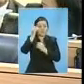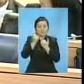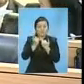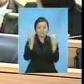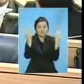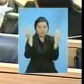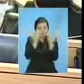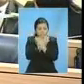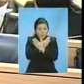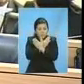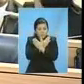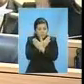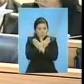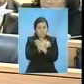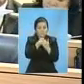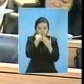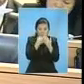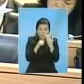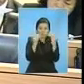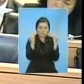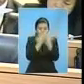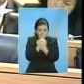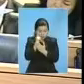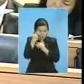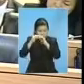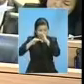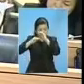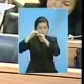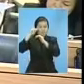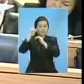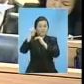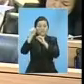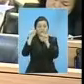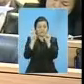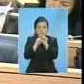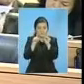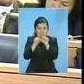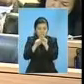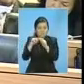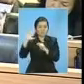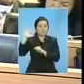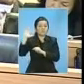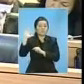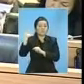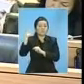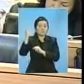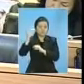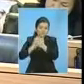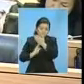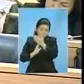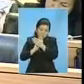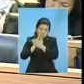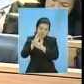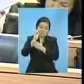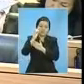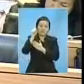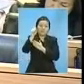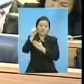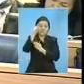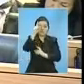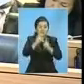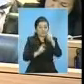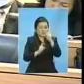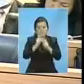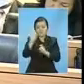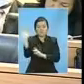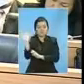ดพลาดไปเป็นความสร้างสรรค์ได้เหมือนกับที่ทั้งโลกเขาผ่านมากันได้โดยที่ไม่ต้องสูญเสียแบบคนทั้ง